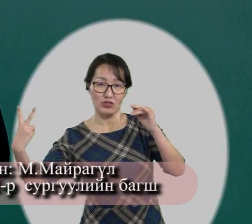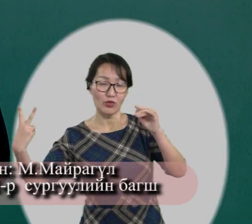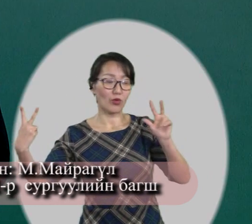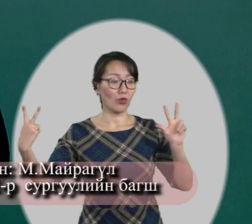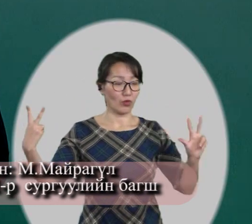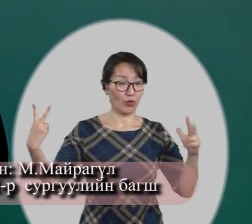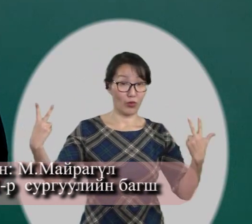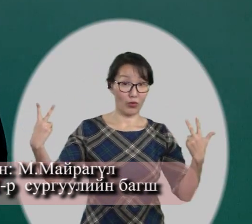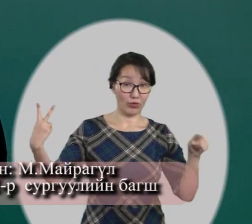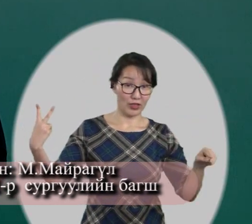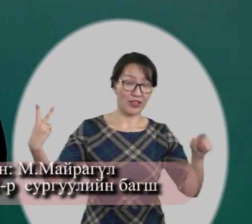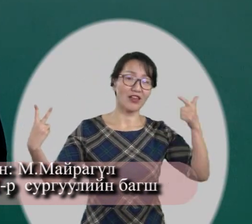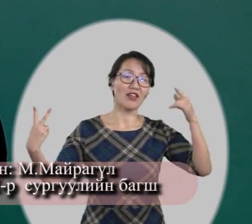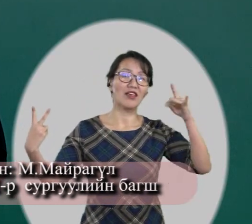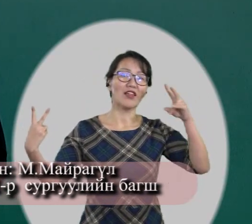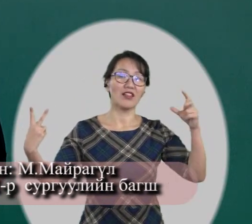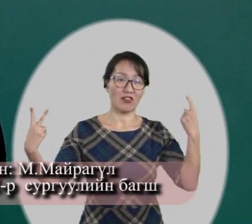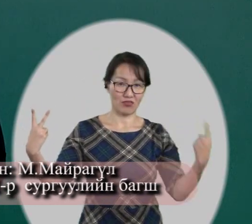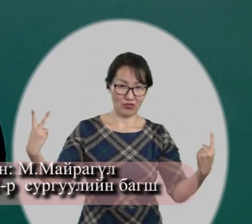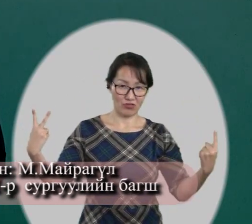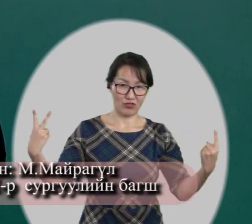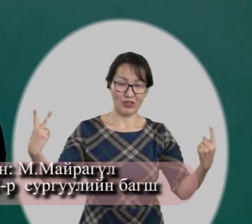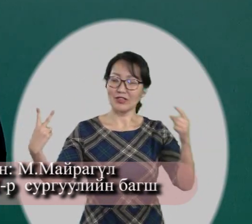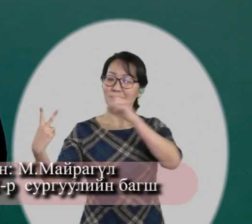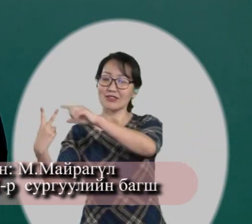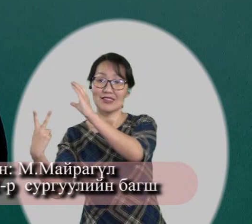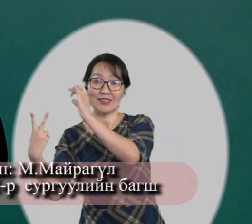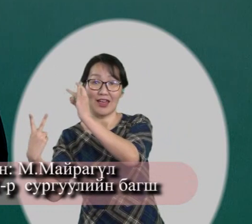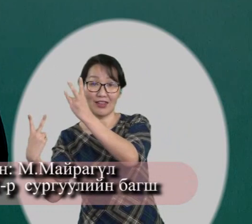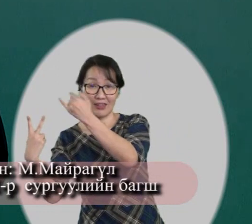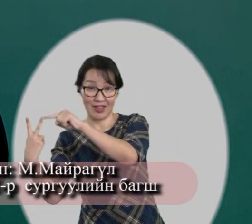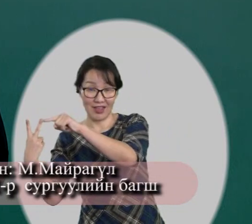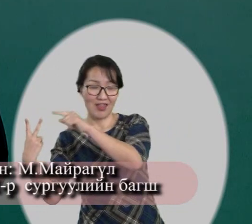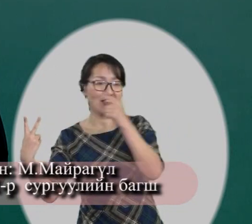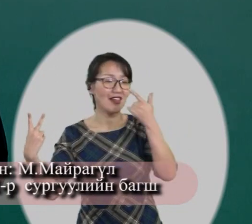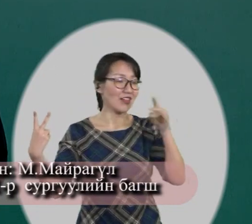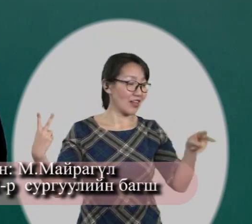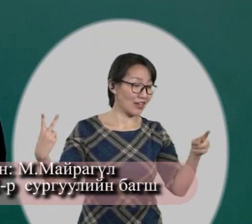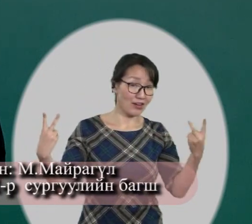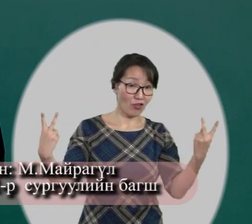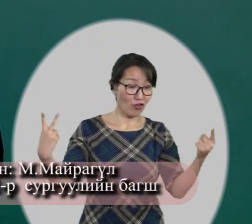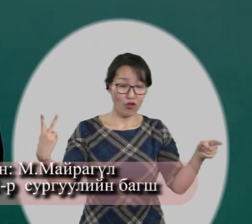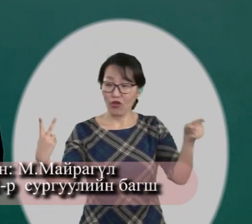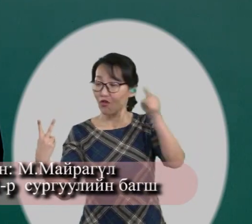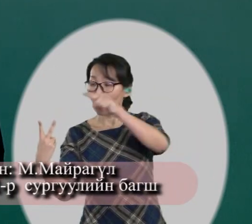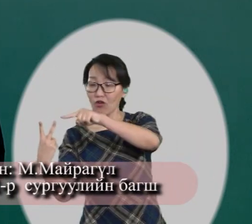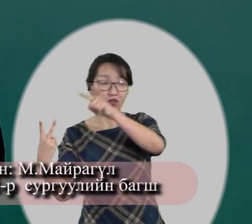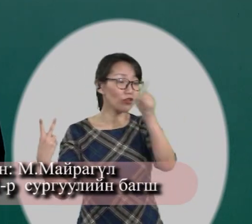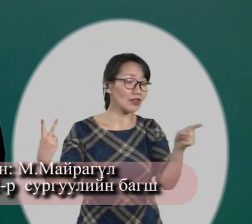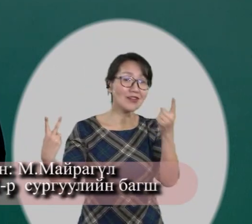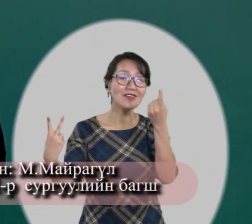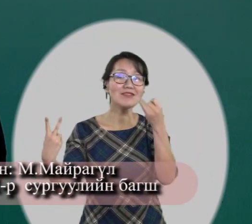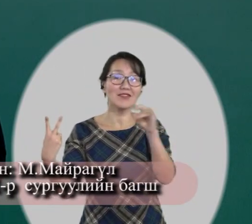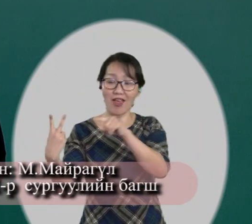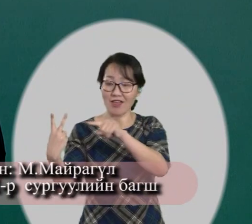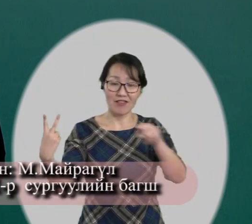Сан түзуінде сарнай алу 2-де, 3-де керіле тұрған болса, сарнай керілелердің ара